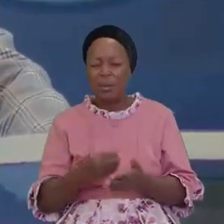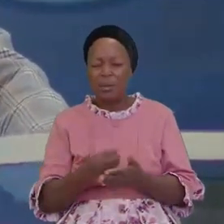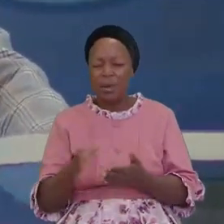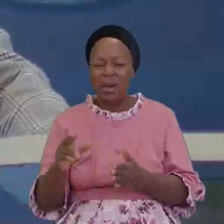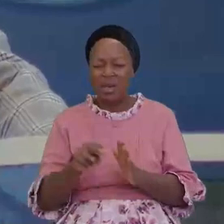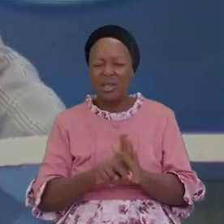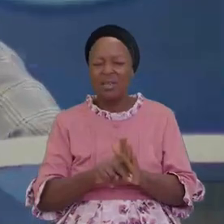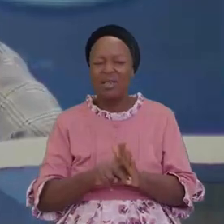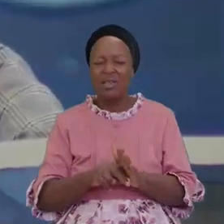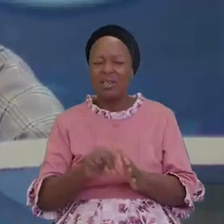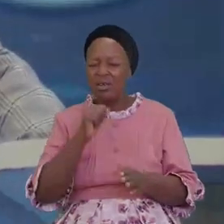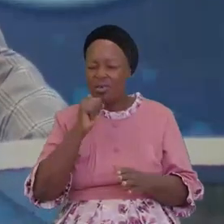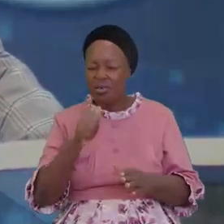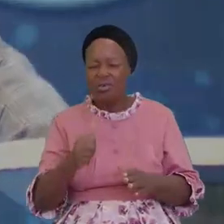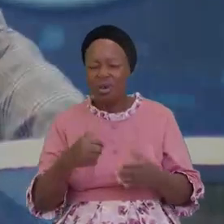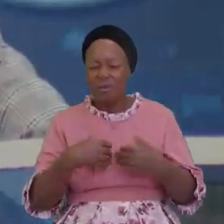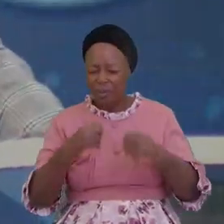Stérilité,